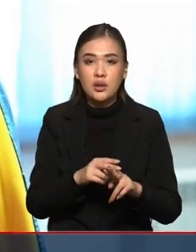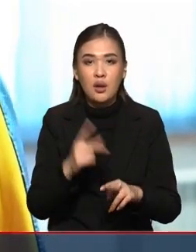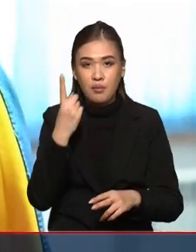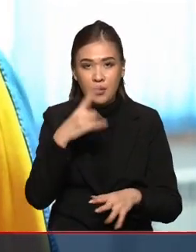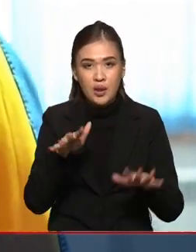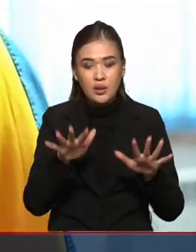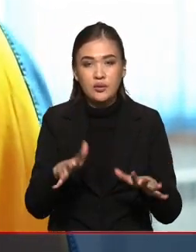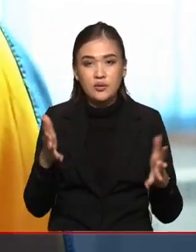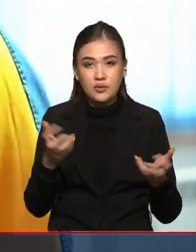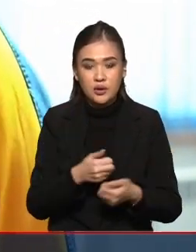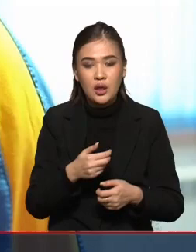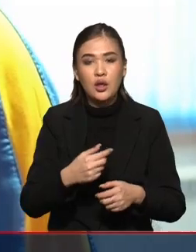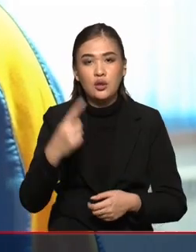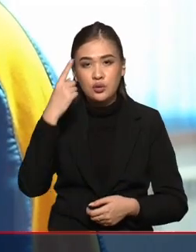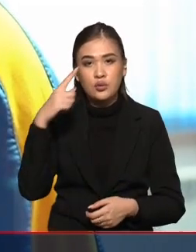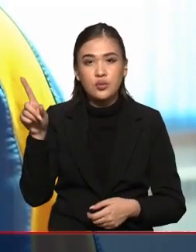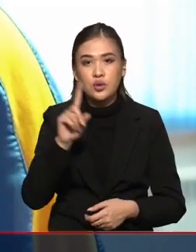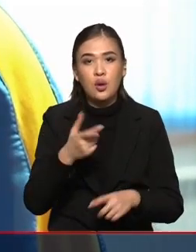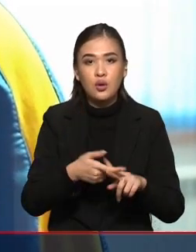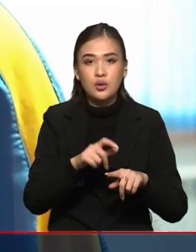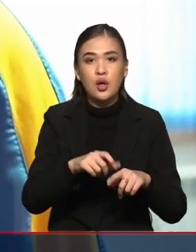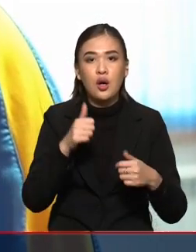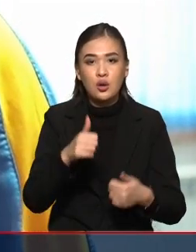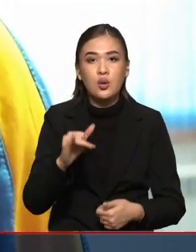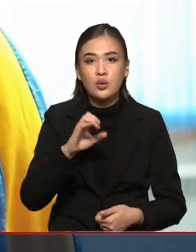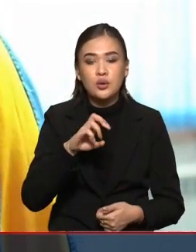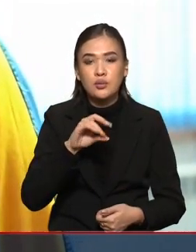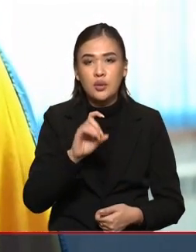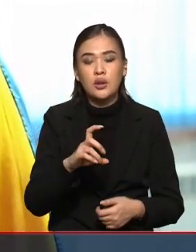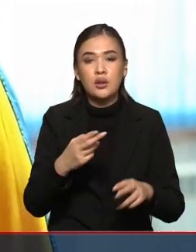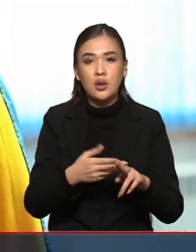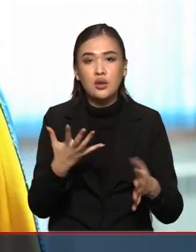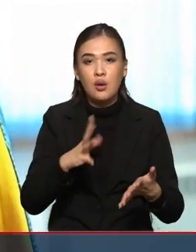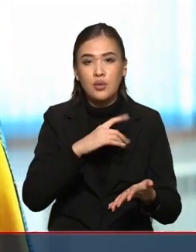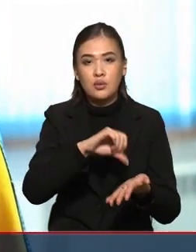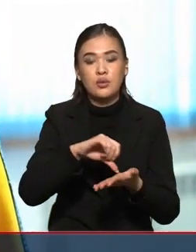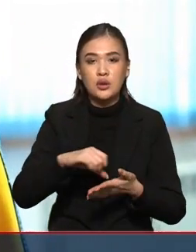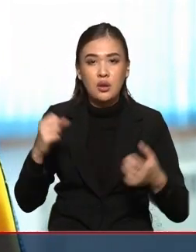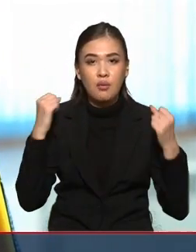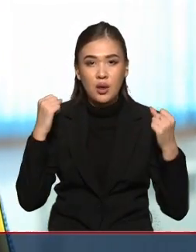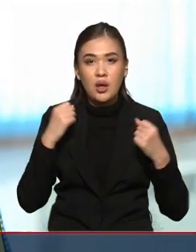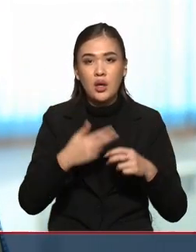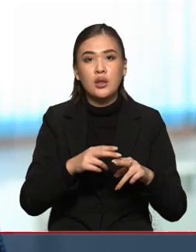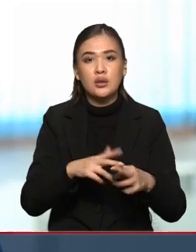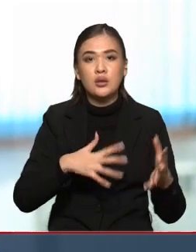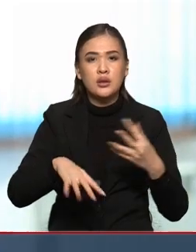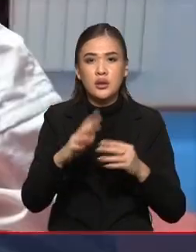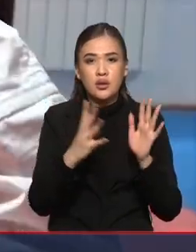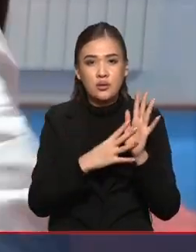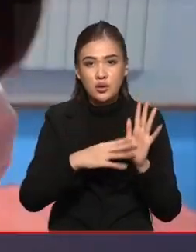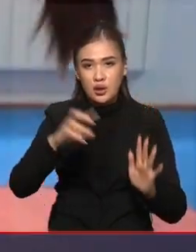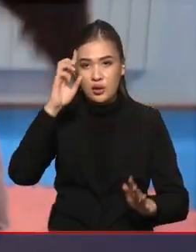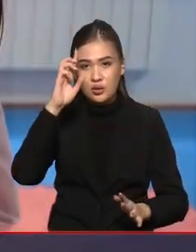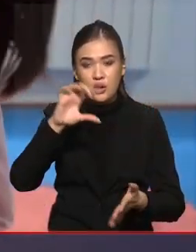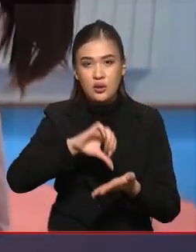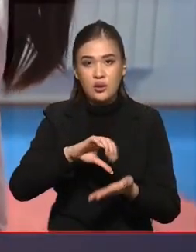первое место. Я считаю, что это очень хороший успех, так как присутствовали спортсмены, паракаратисты с 9 стран мира.